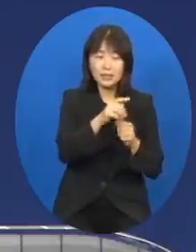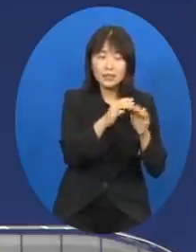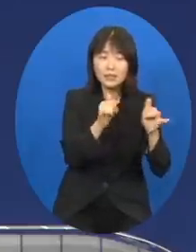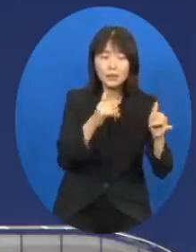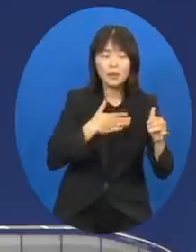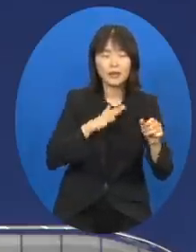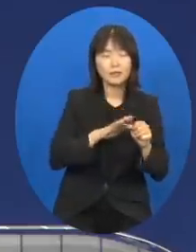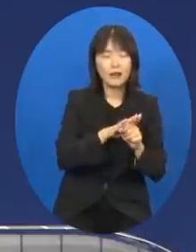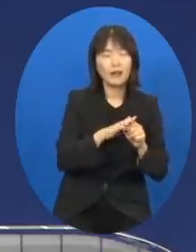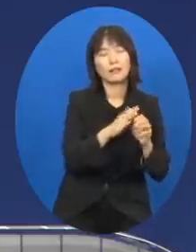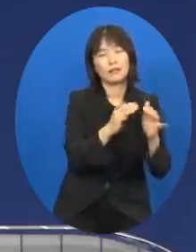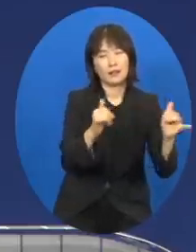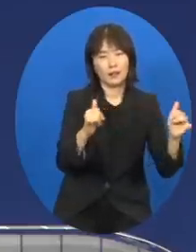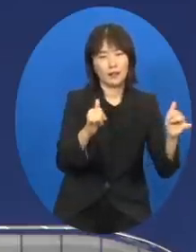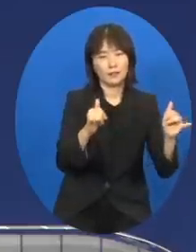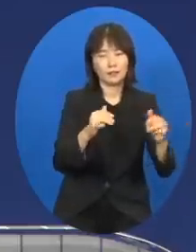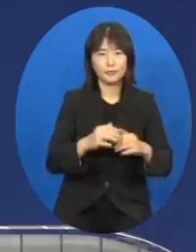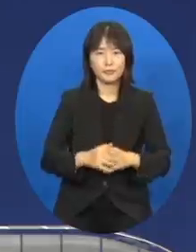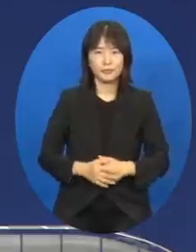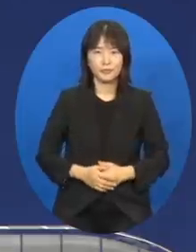사랑하는 사람이니까.